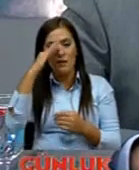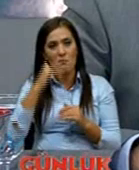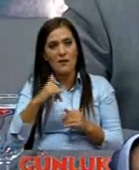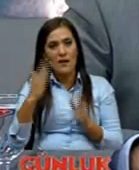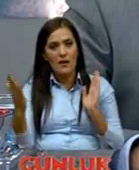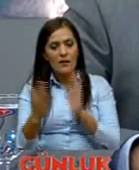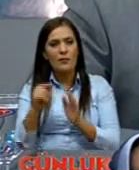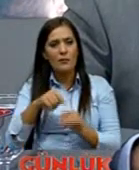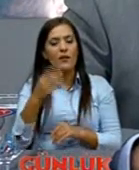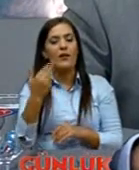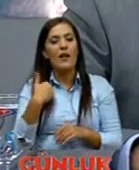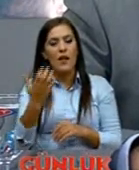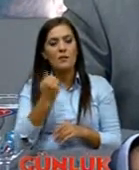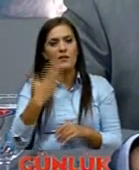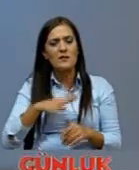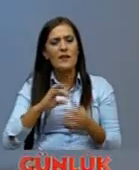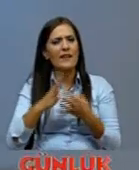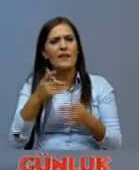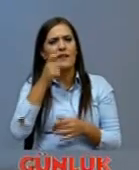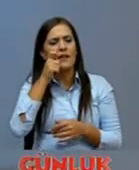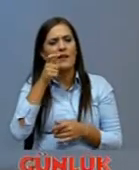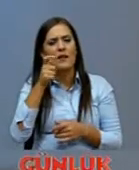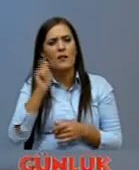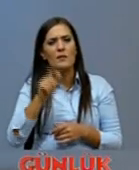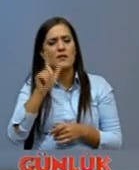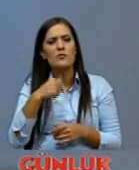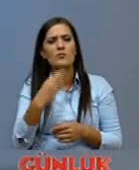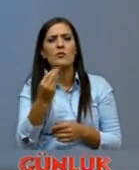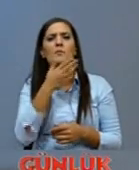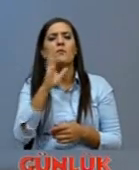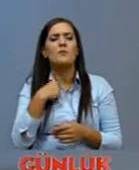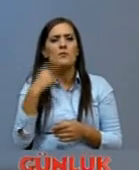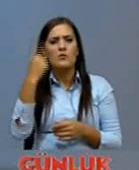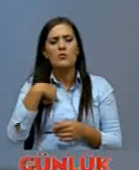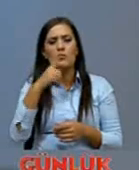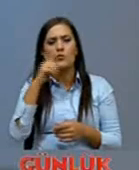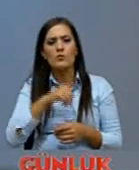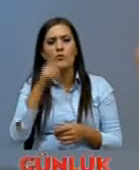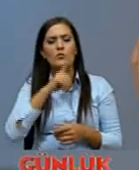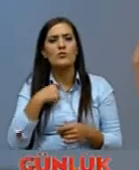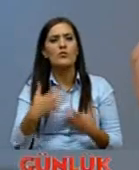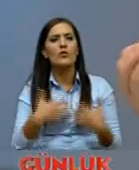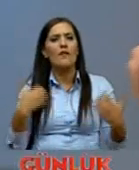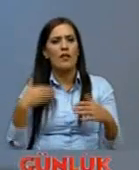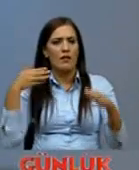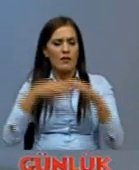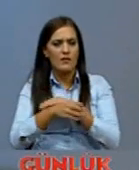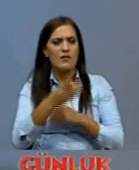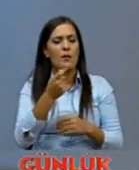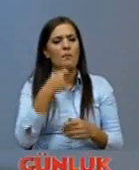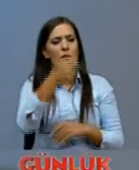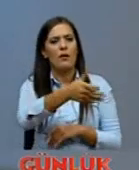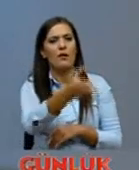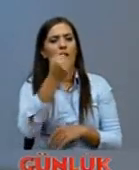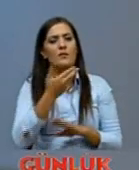geliyor şimdi, bunlardan edinmek istediğimizde nelere dikkat etmemiz gerektiğini çok bilmiyoruz. Biz çünkü %100 bir güvenle giriyoruz o mekandan, içeri satın alıp